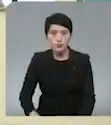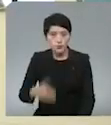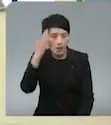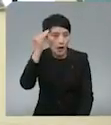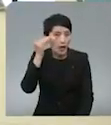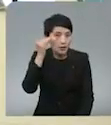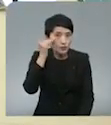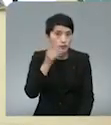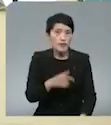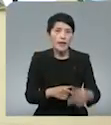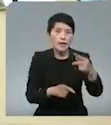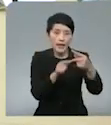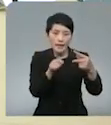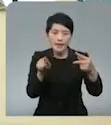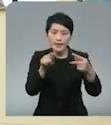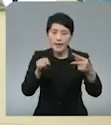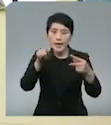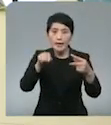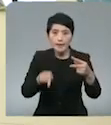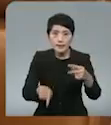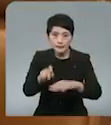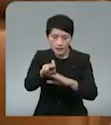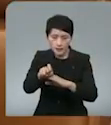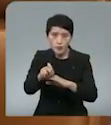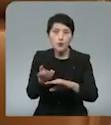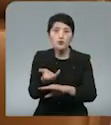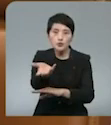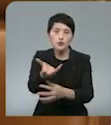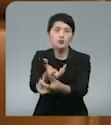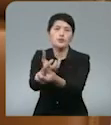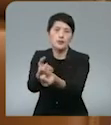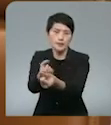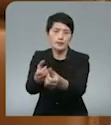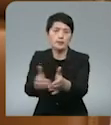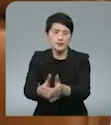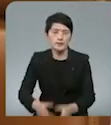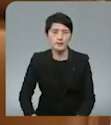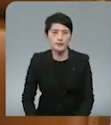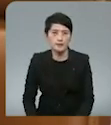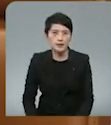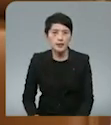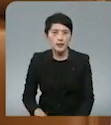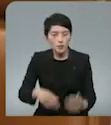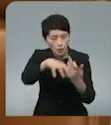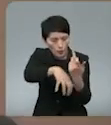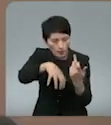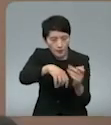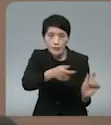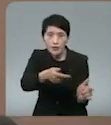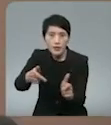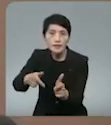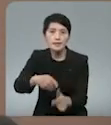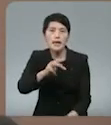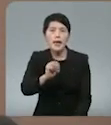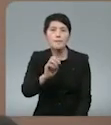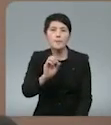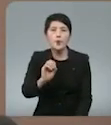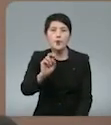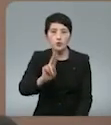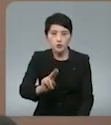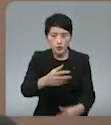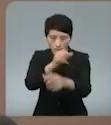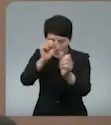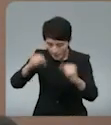k9 ensuite le président sud coréen à mon jean s'est entretenu avec le gouverneur général australien david hurley lors d'un